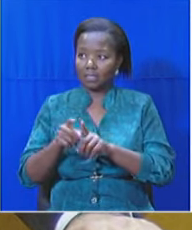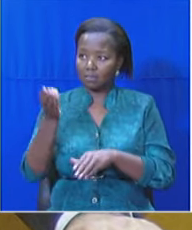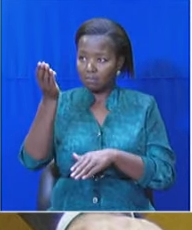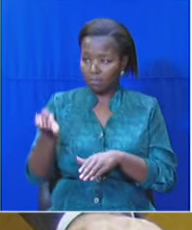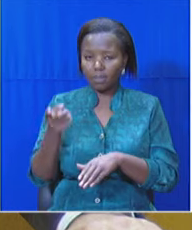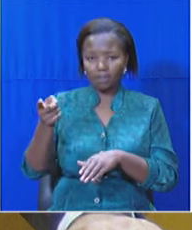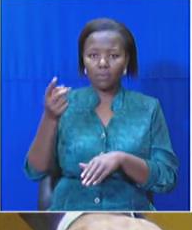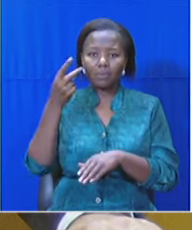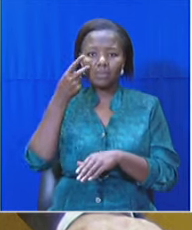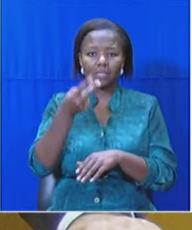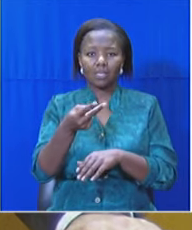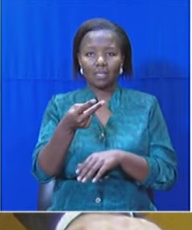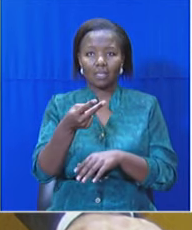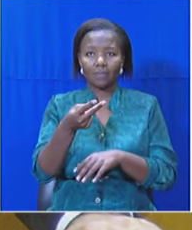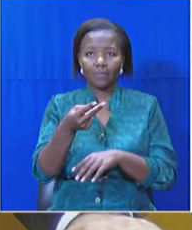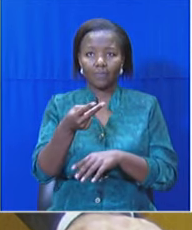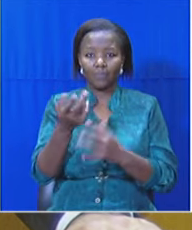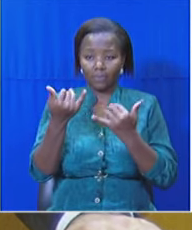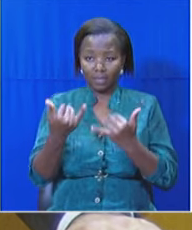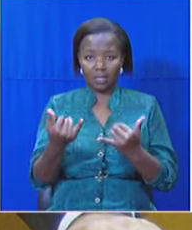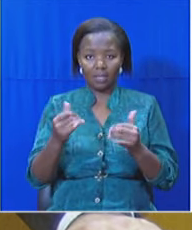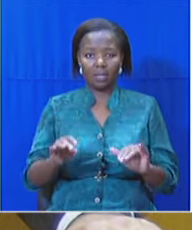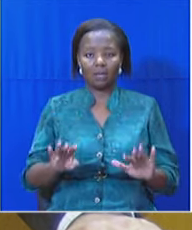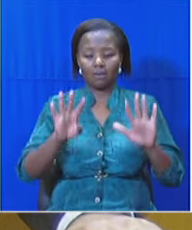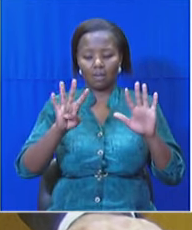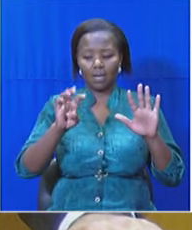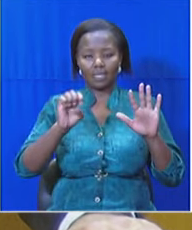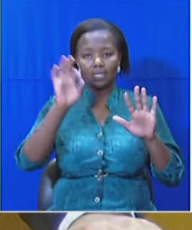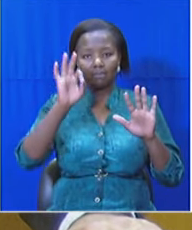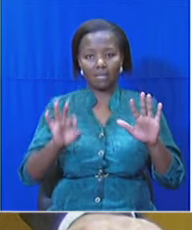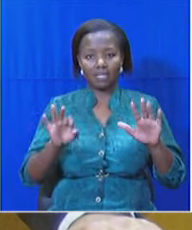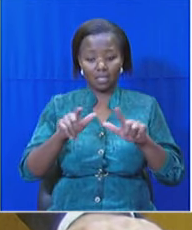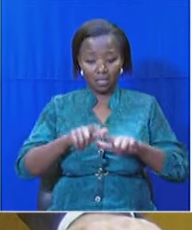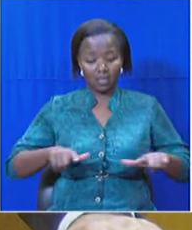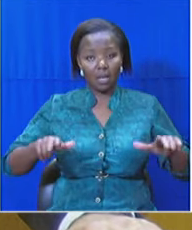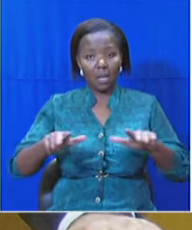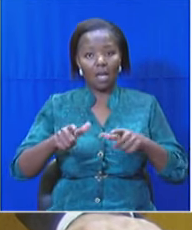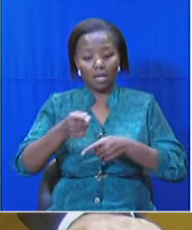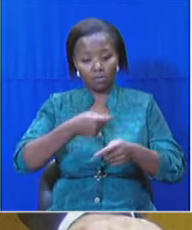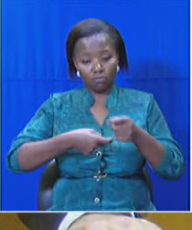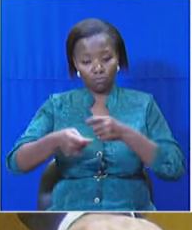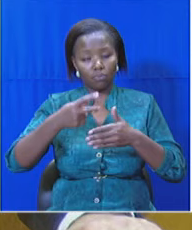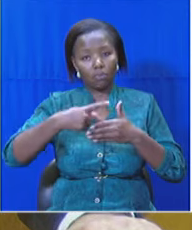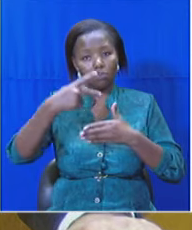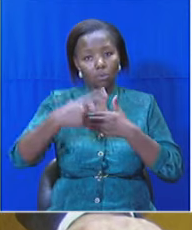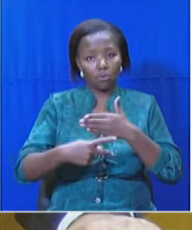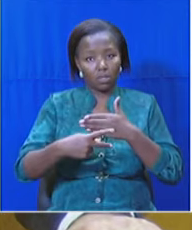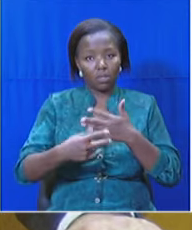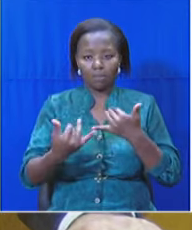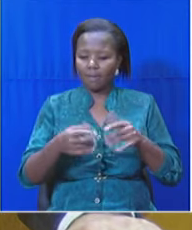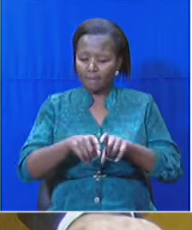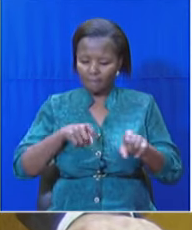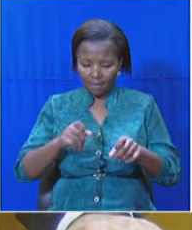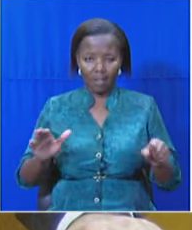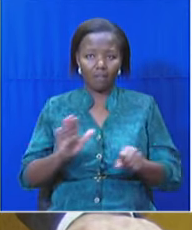feitelik 90% van alle grondhervormingsprojekte in Suid-Afrika het misluk. Maar u gaan